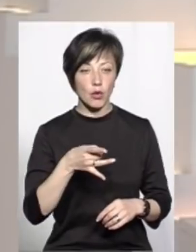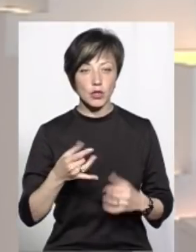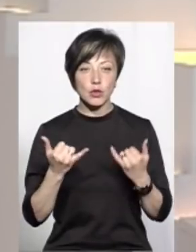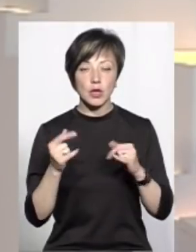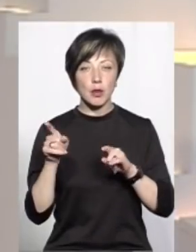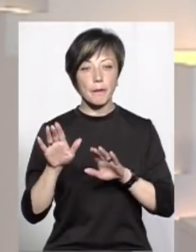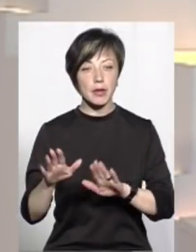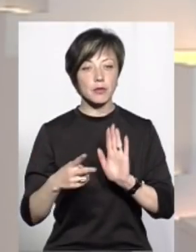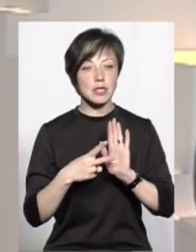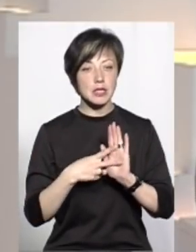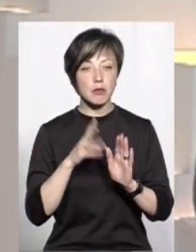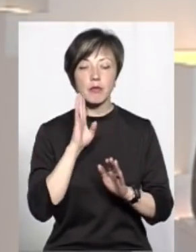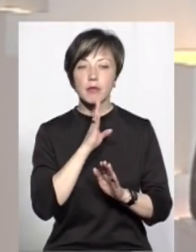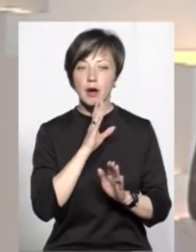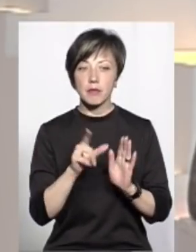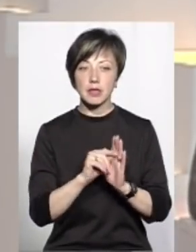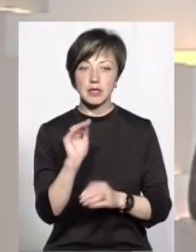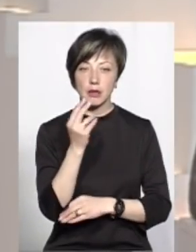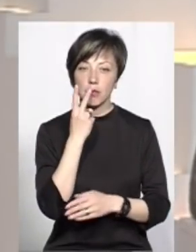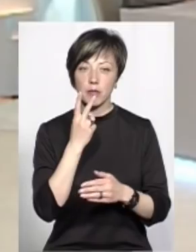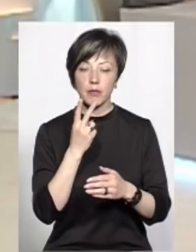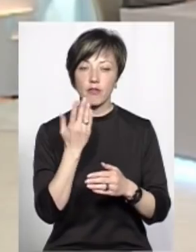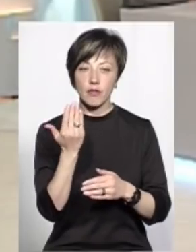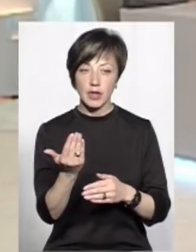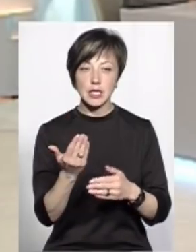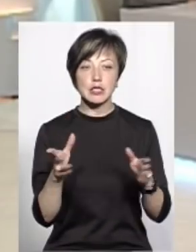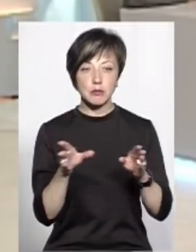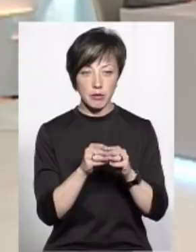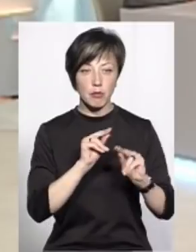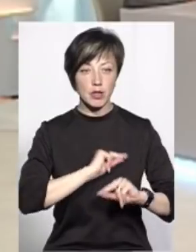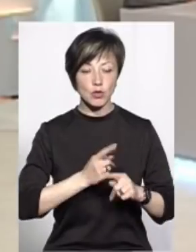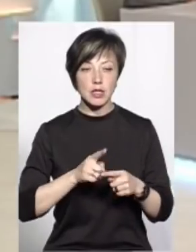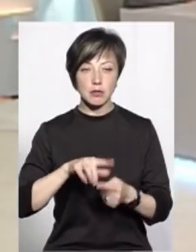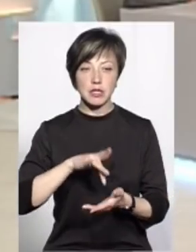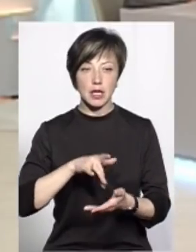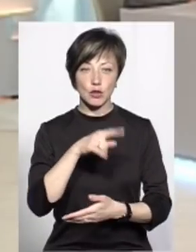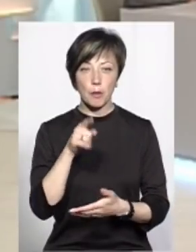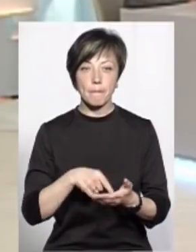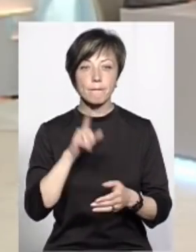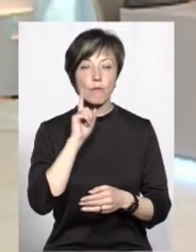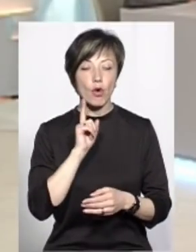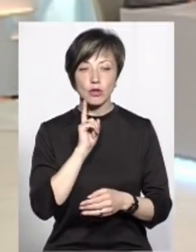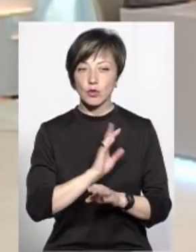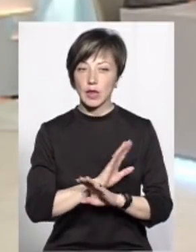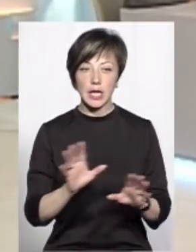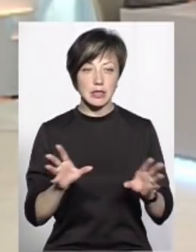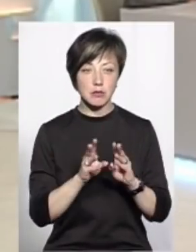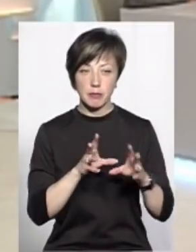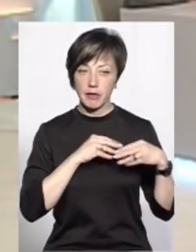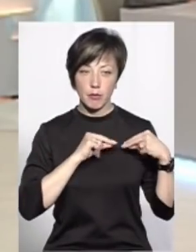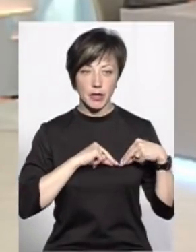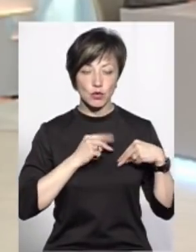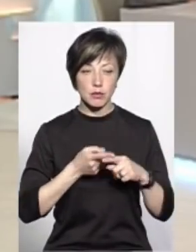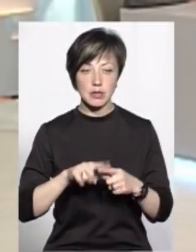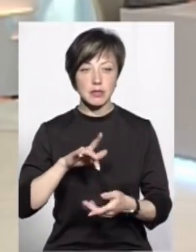там перебуває 7 мам і дітей. Пані Валентина, ви співпрацюєте з цим центром? Поки що ми не співпрацюємо з цим